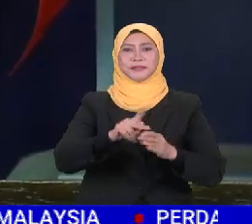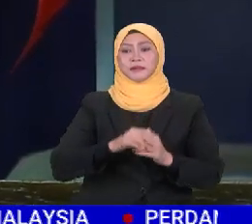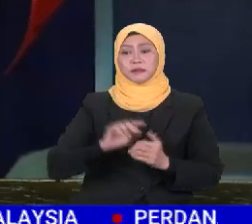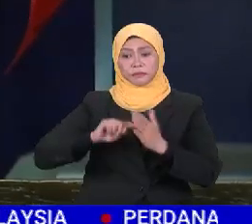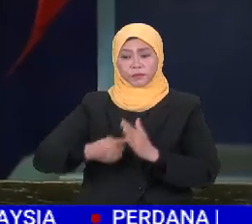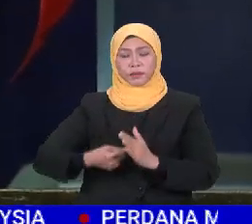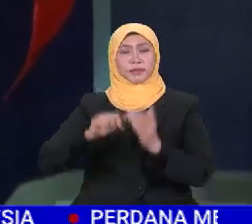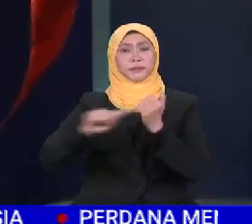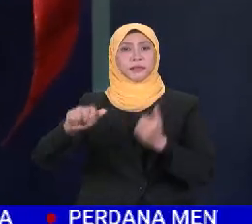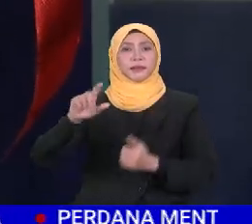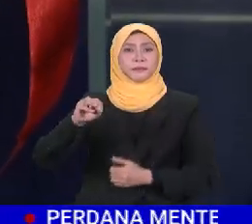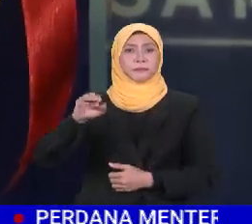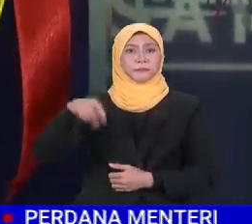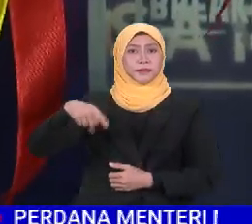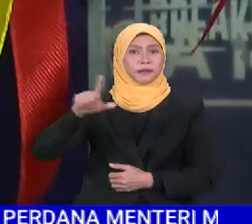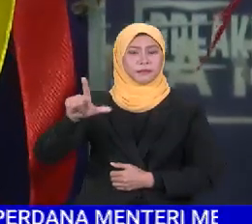akan memulihkan Champion